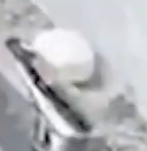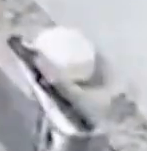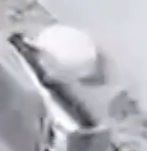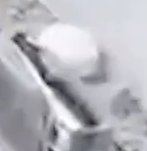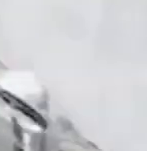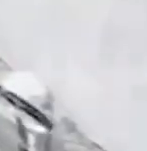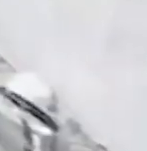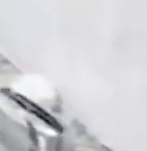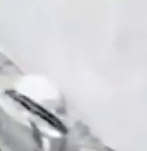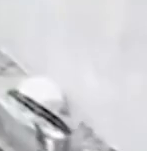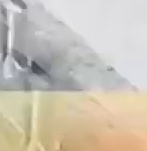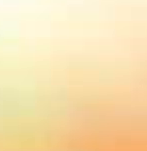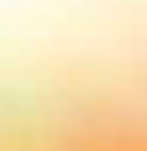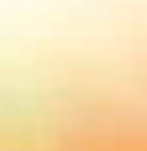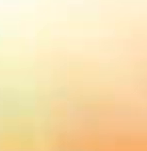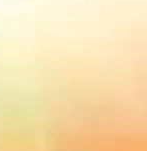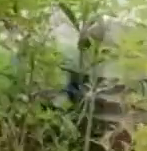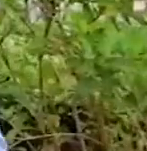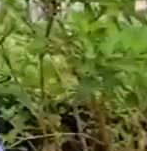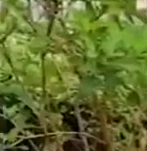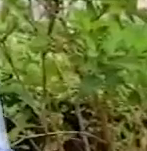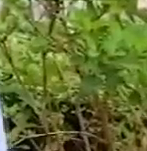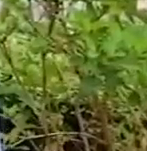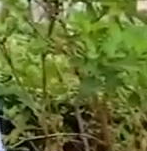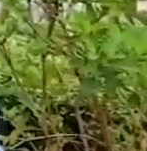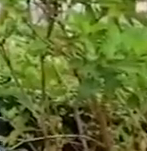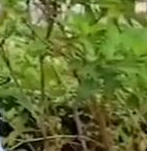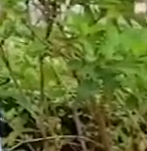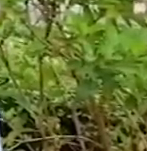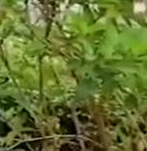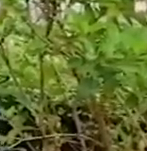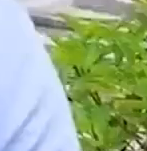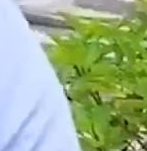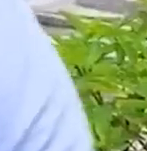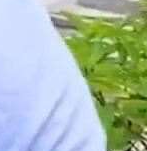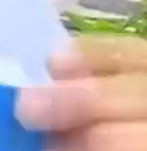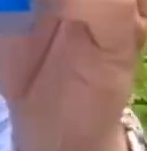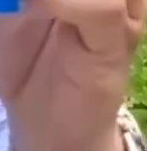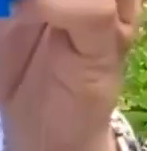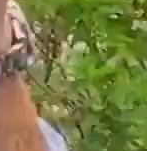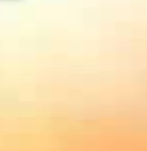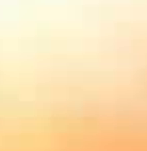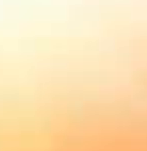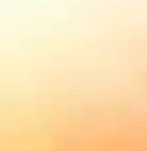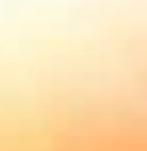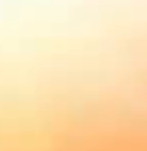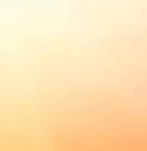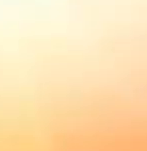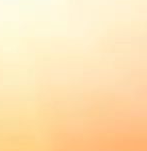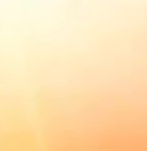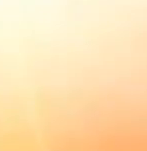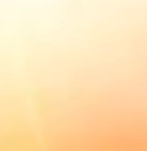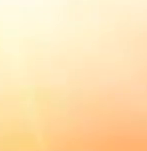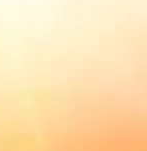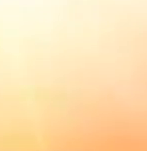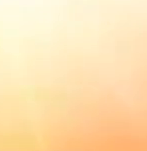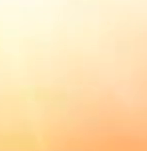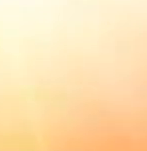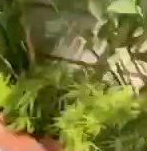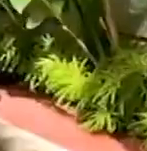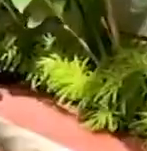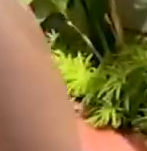lamang, ipang-iba kong nauuna ka. Kung sa unang hirit ay panalo ka, ang